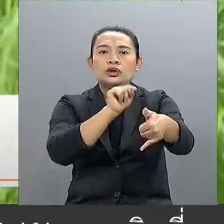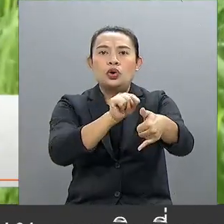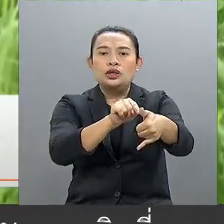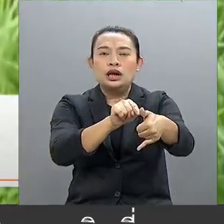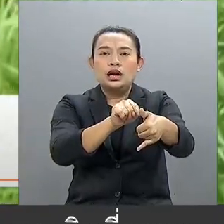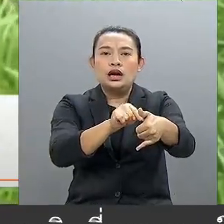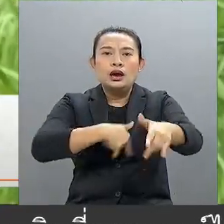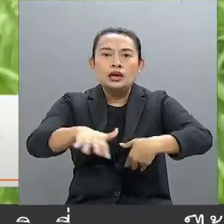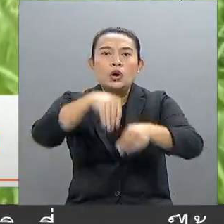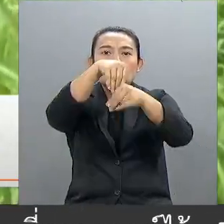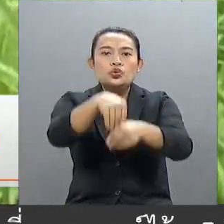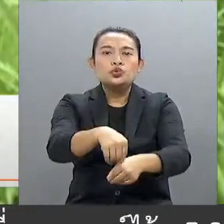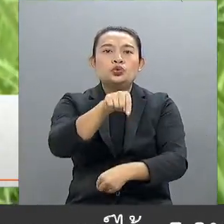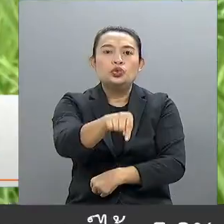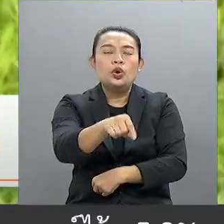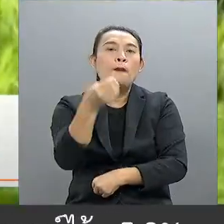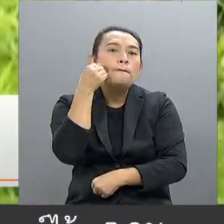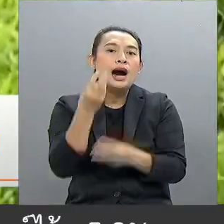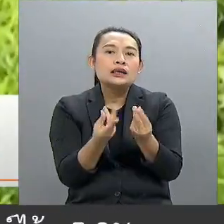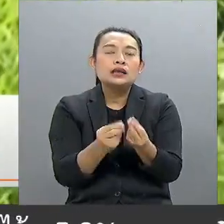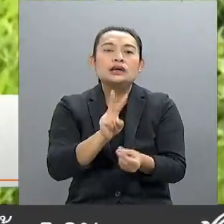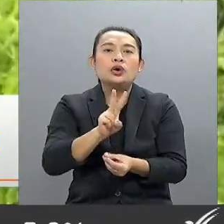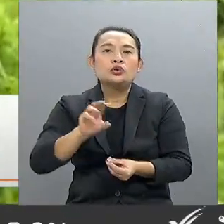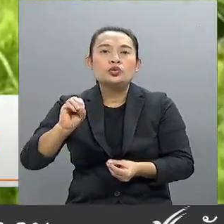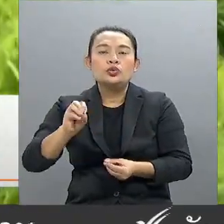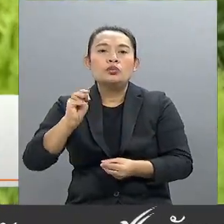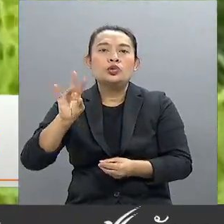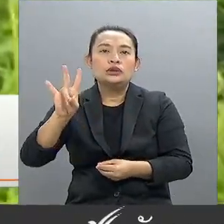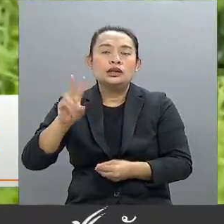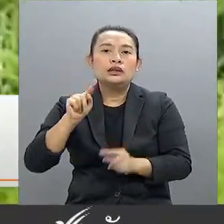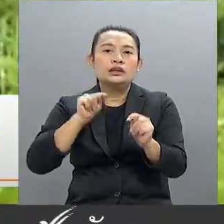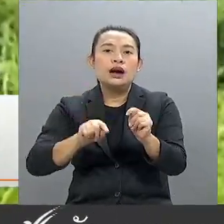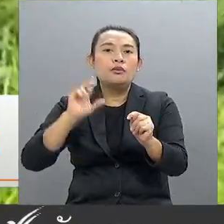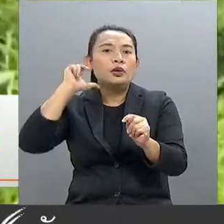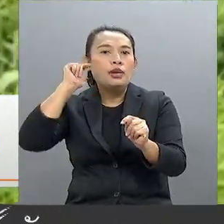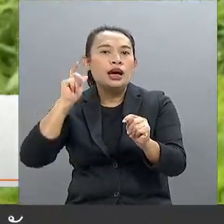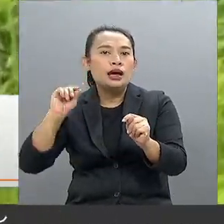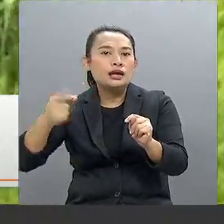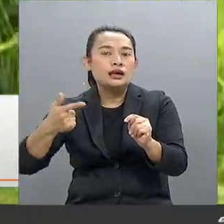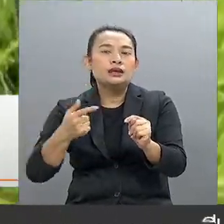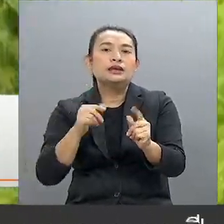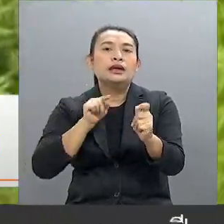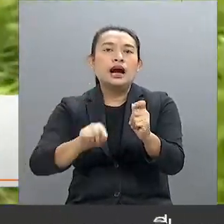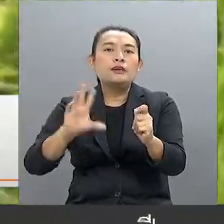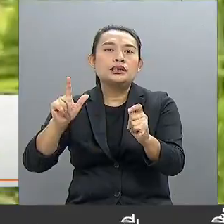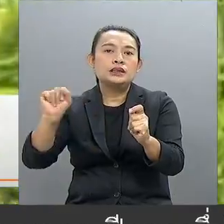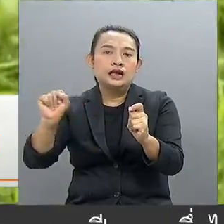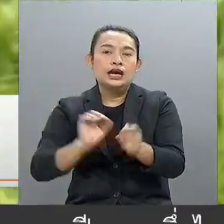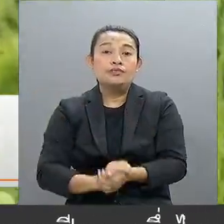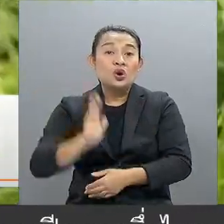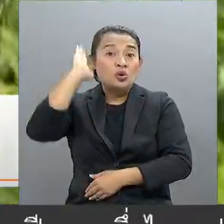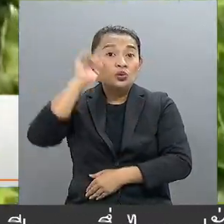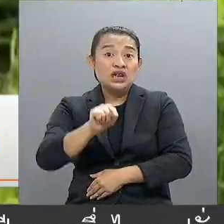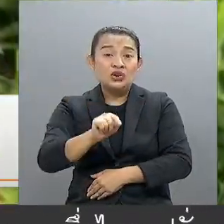ไร่อยู่ที่บ้านเลขที่220หมู่7ตำบลแม่เงินอำเภอเชียงแสนค่ะคือนายบุญมีหายไปในป่าชุมชนบ้าน